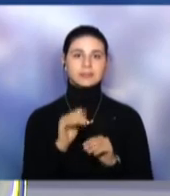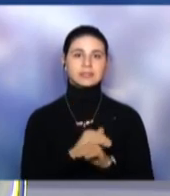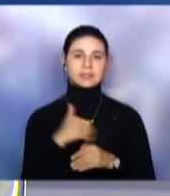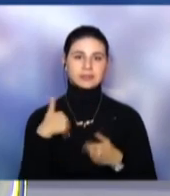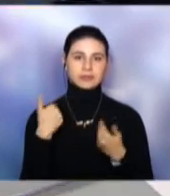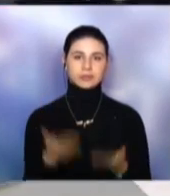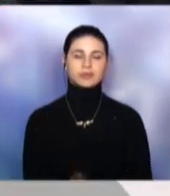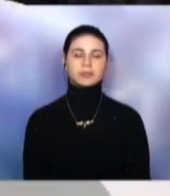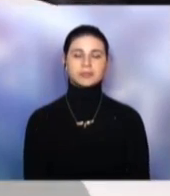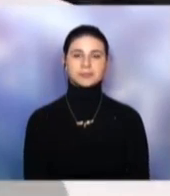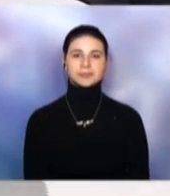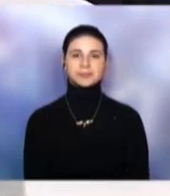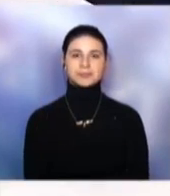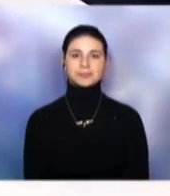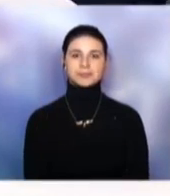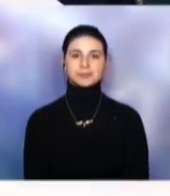ღირსეულებას გისურვებთ.